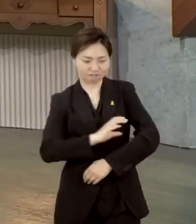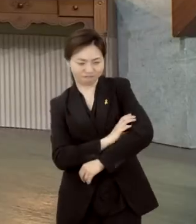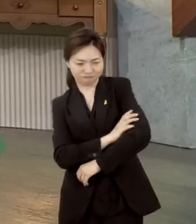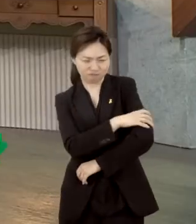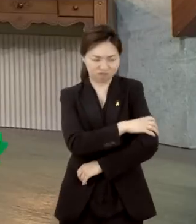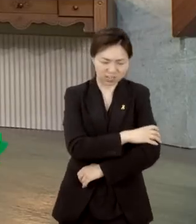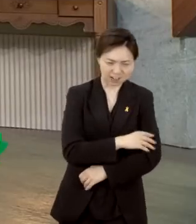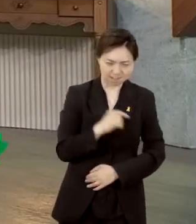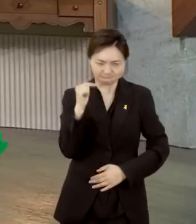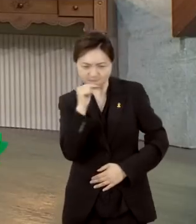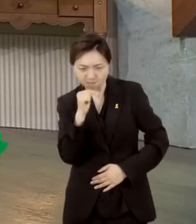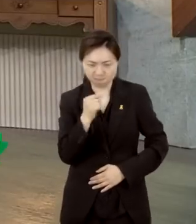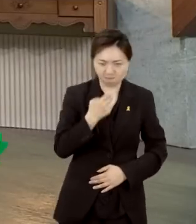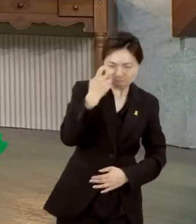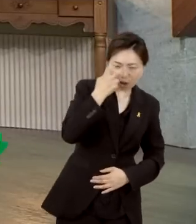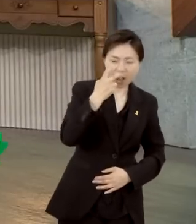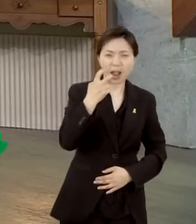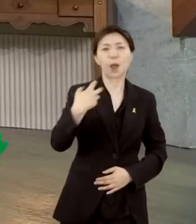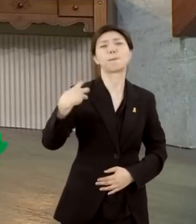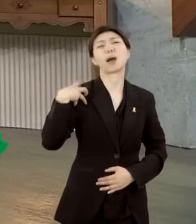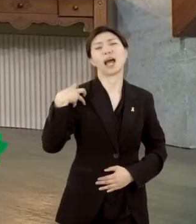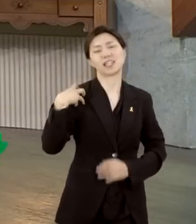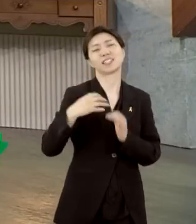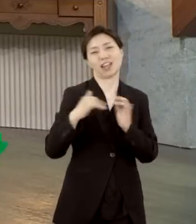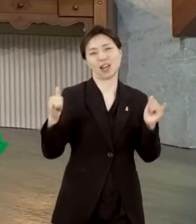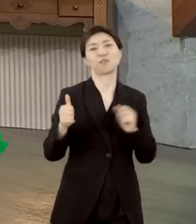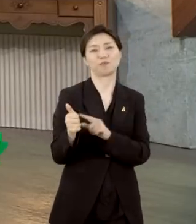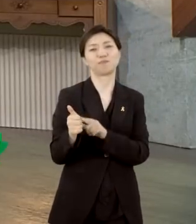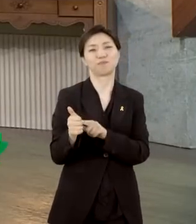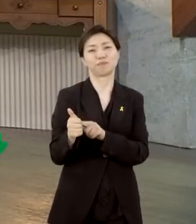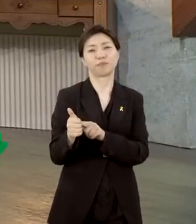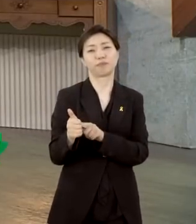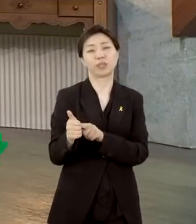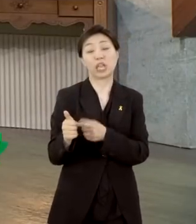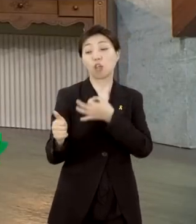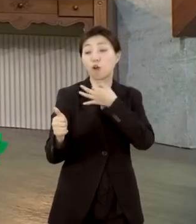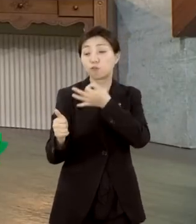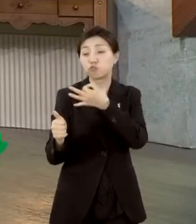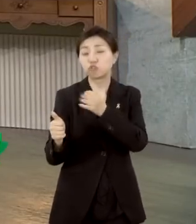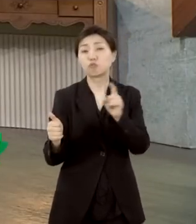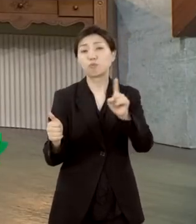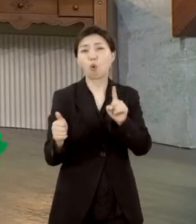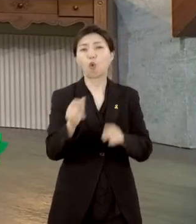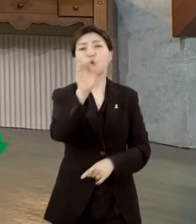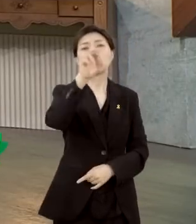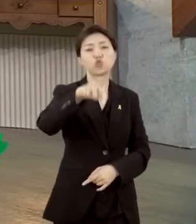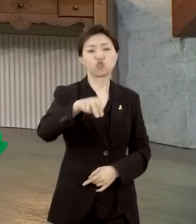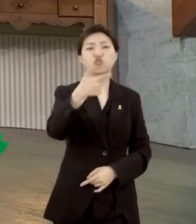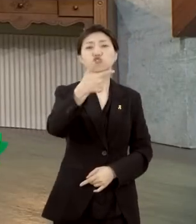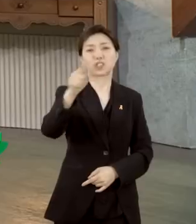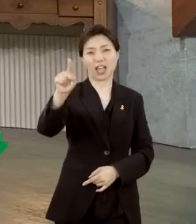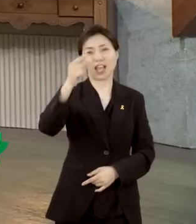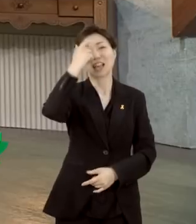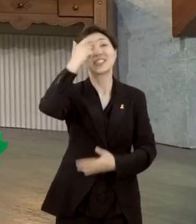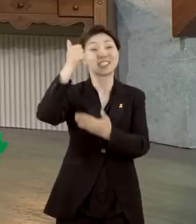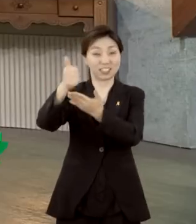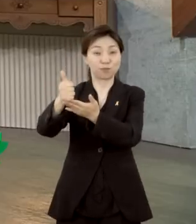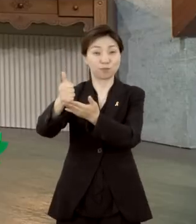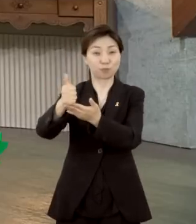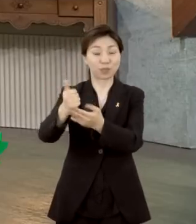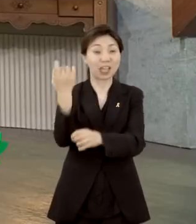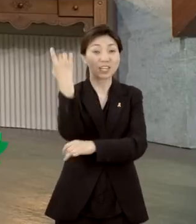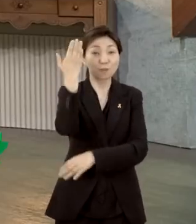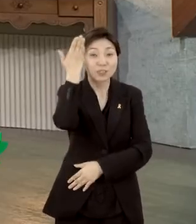군기를 잡는 그래서 법도와 규율을 관리하는 스님을 루나스님이라고 불러요 불격